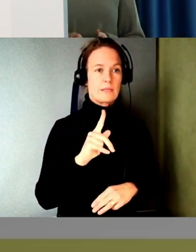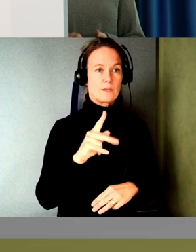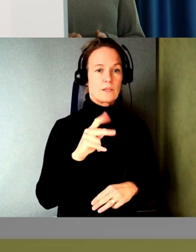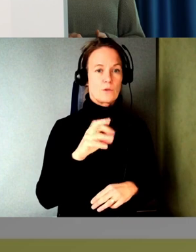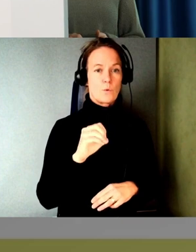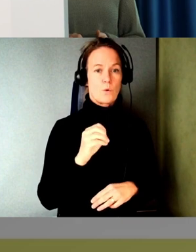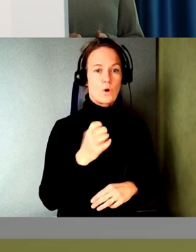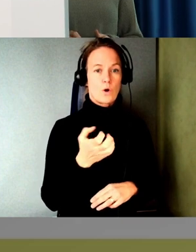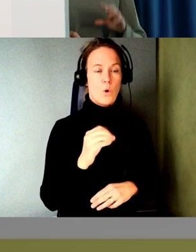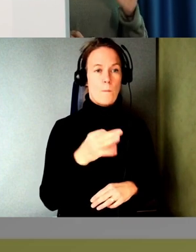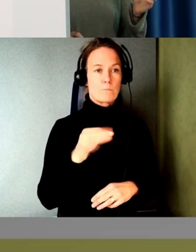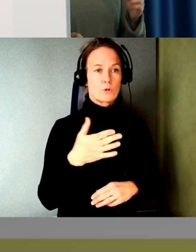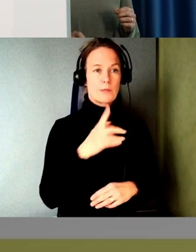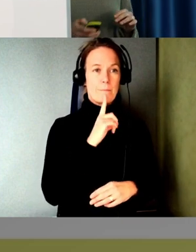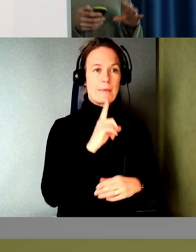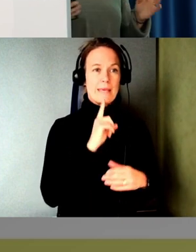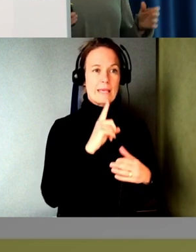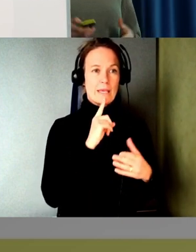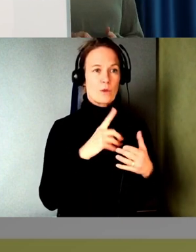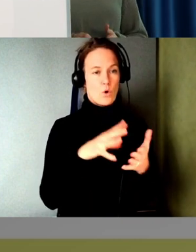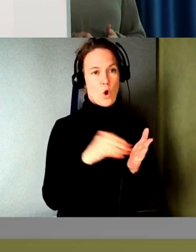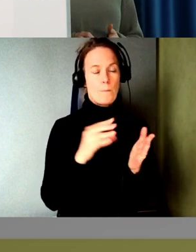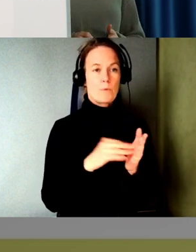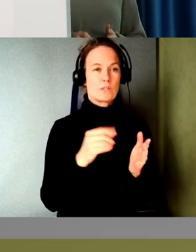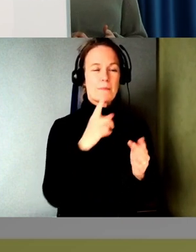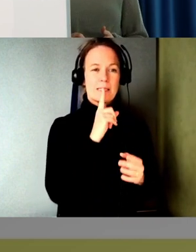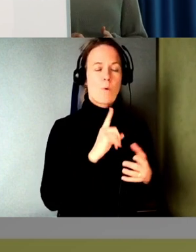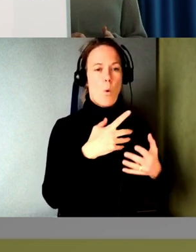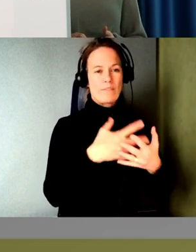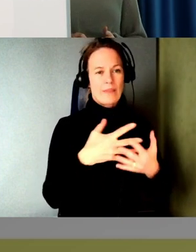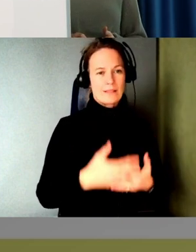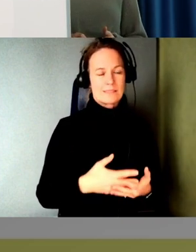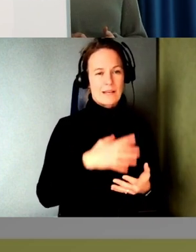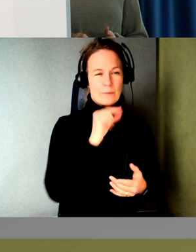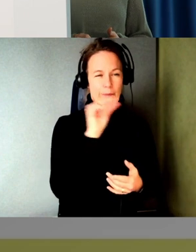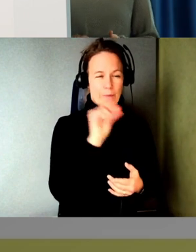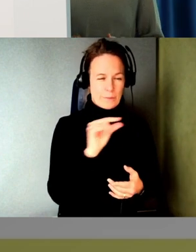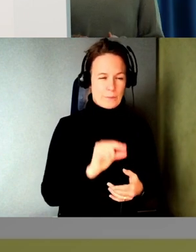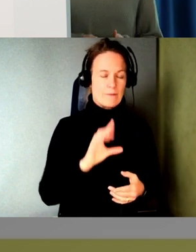eh oftast eh och det är de här små texterna då som finns i ett användarflöde